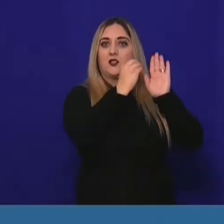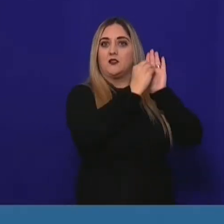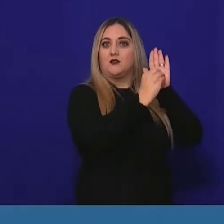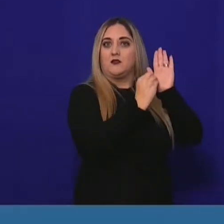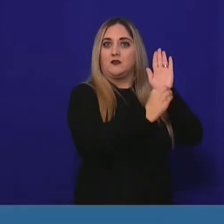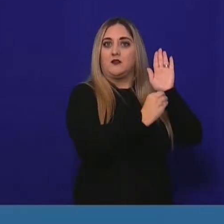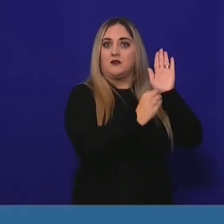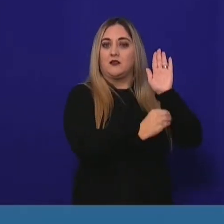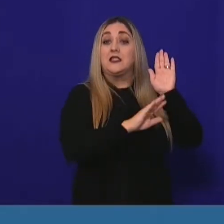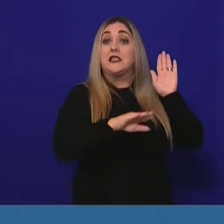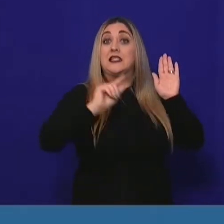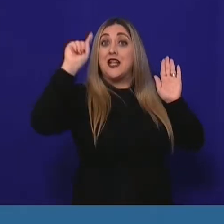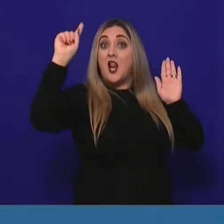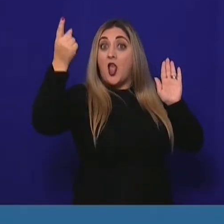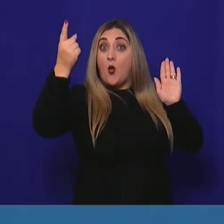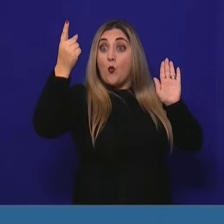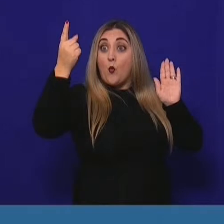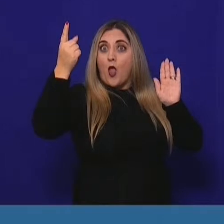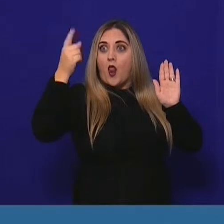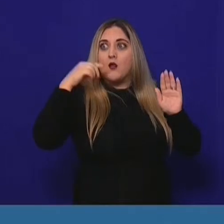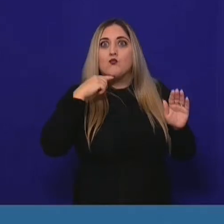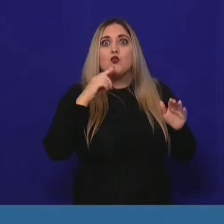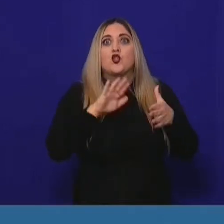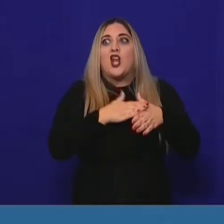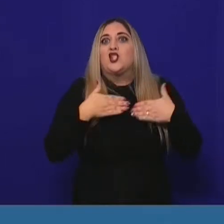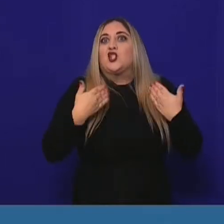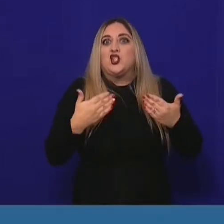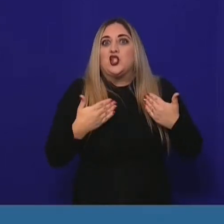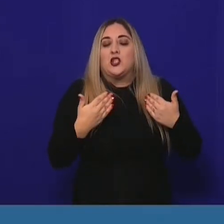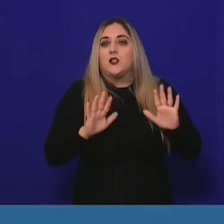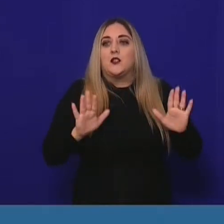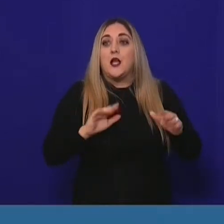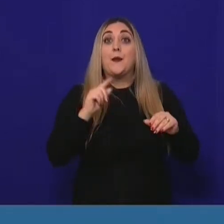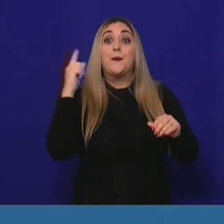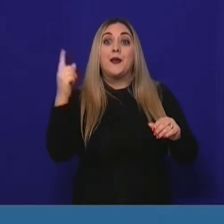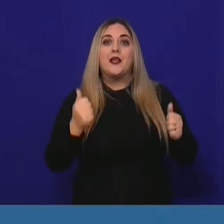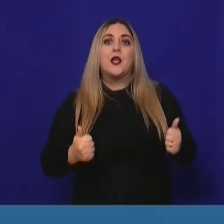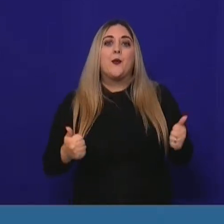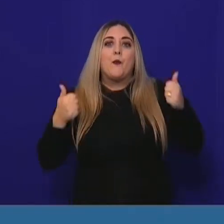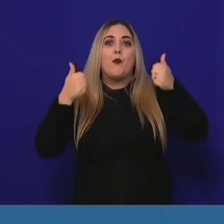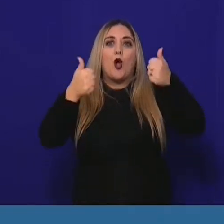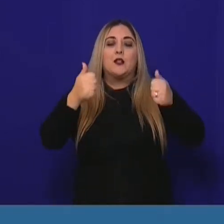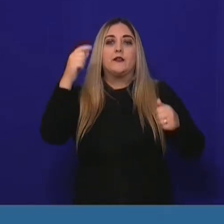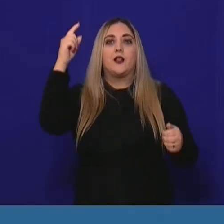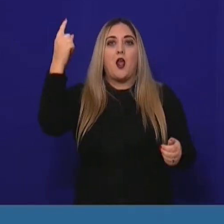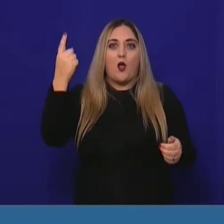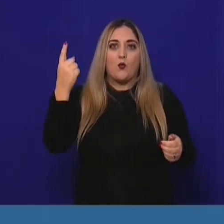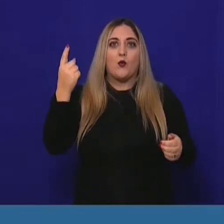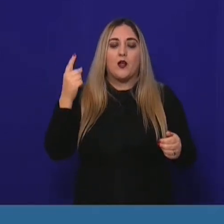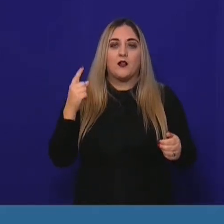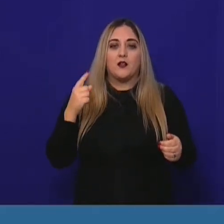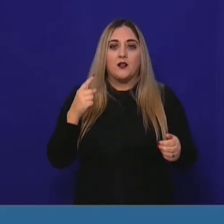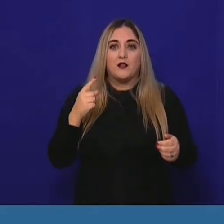l-ewwel huma l-iktar nies li importanti jieħduha bħalissa. Eventwalment li meta jibdew ġejjin u mbagħad vaccines oħrajn